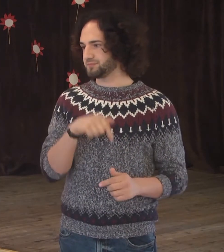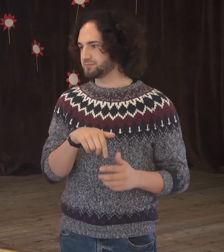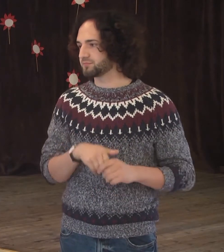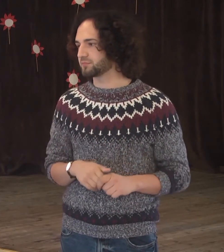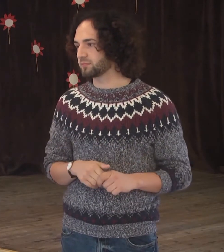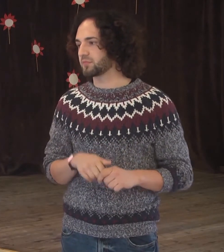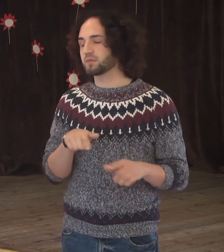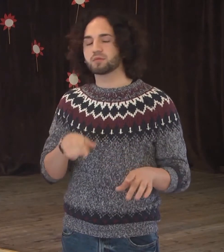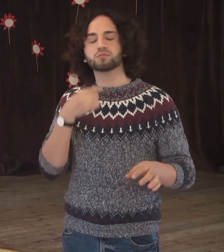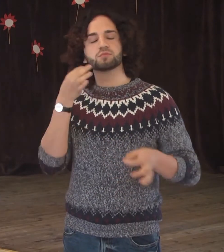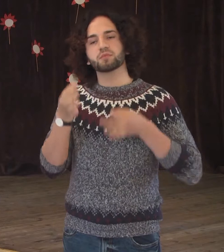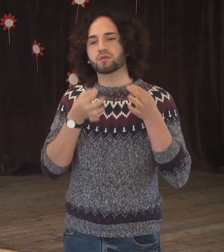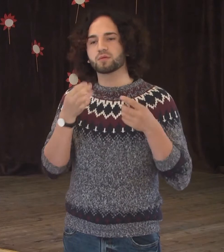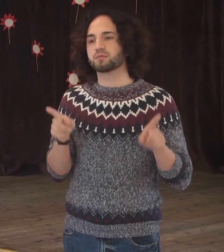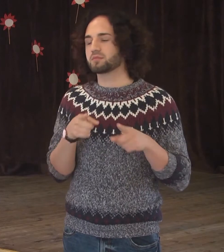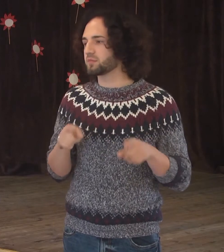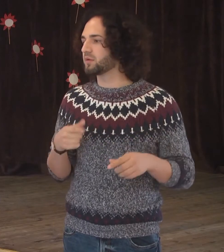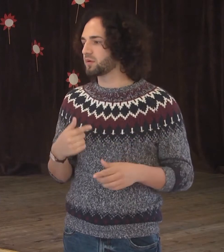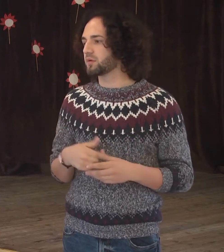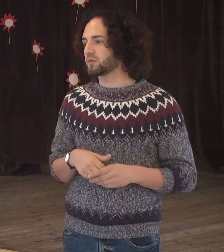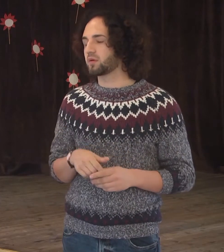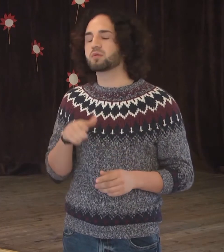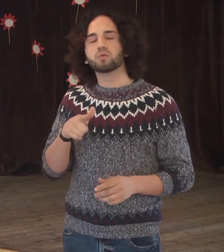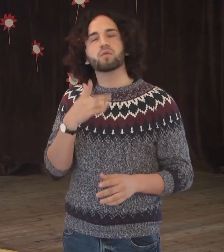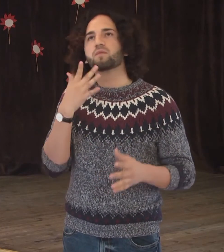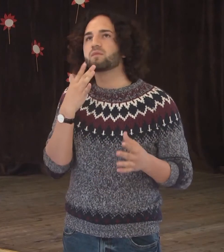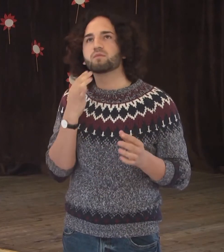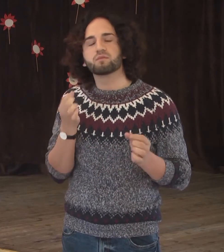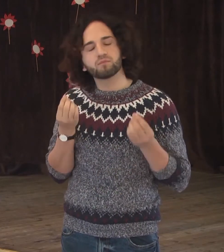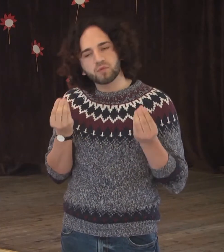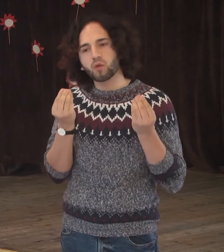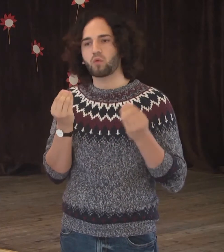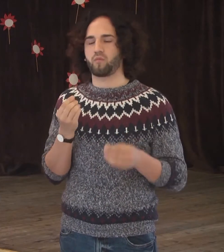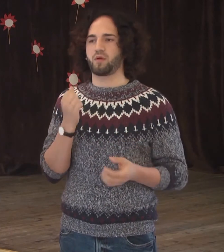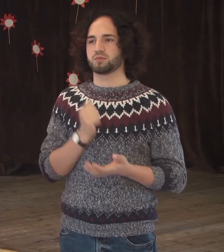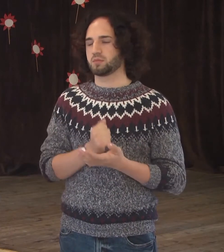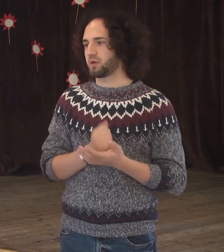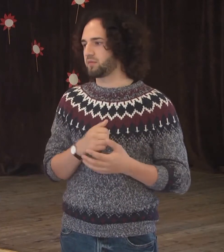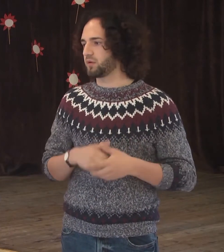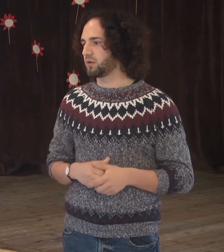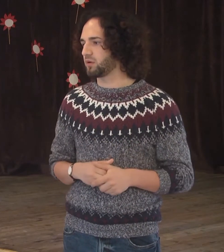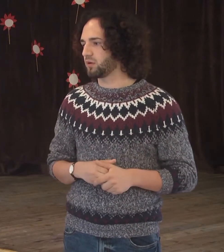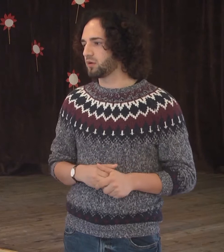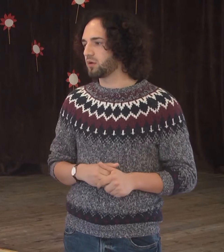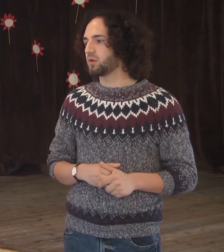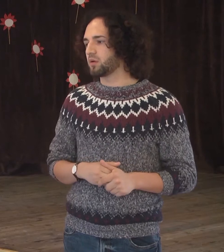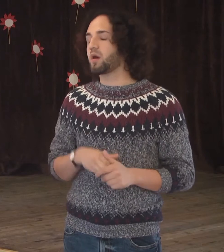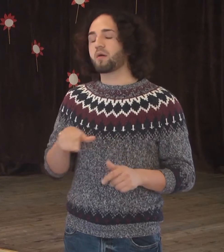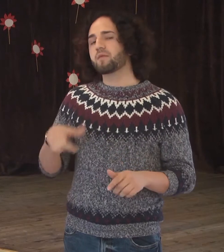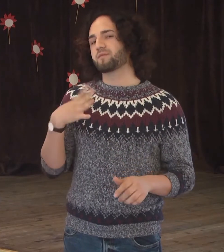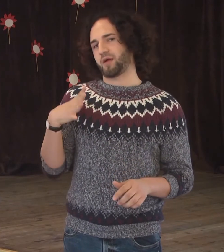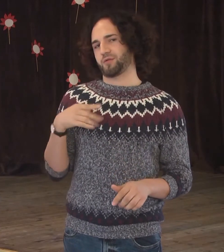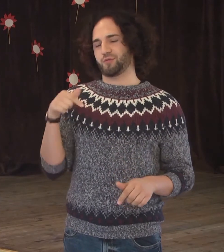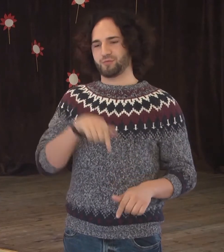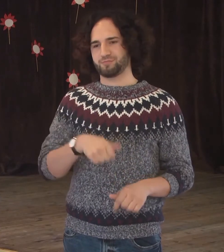takie odśpiewanie hymnu jest to naprawdę wyjątkowa sprawa wyjątkowa sytuacja i naprawdę zawsze to warto być i